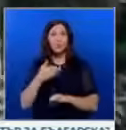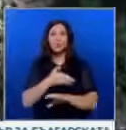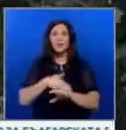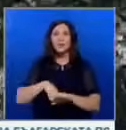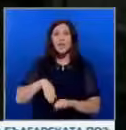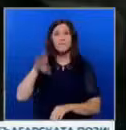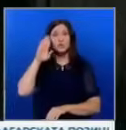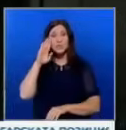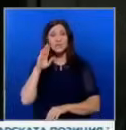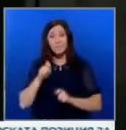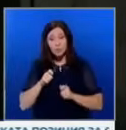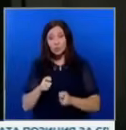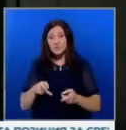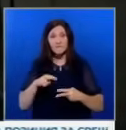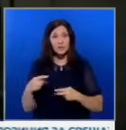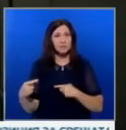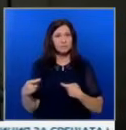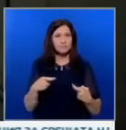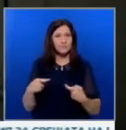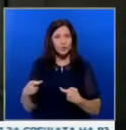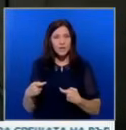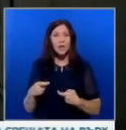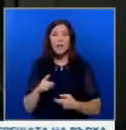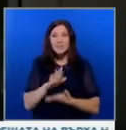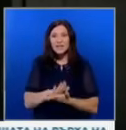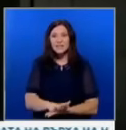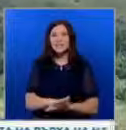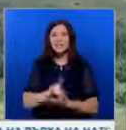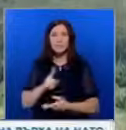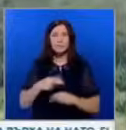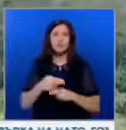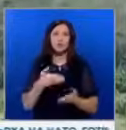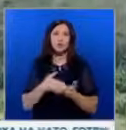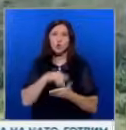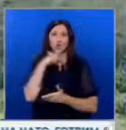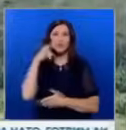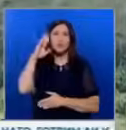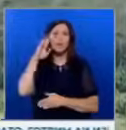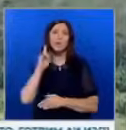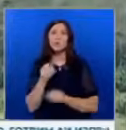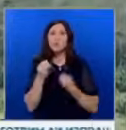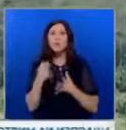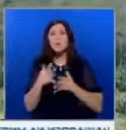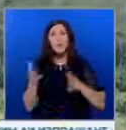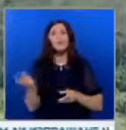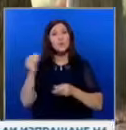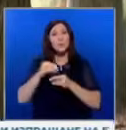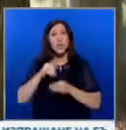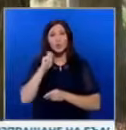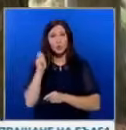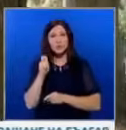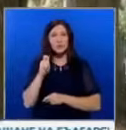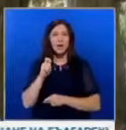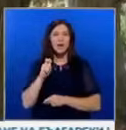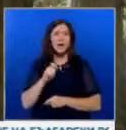се върнат в битка. Но натискът не спира, тъй като руската армия може да си позволи много повече попълнения от украинската. Силите на